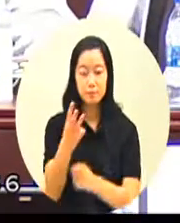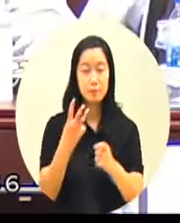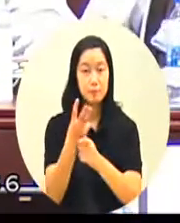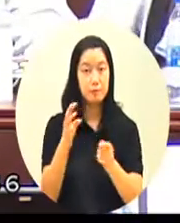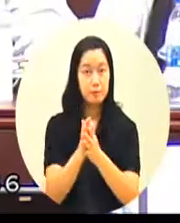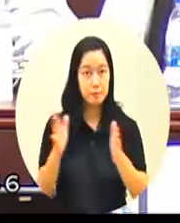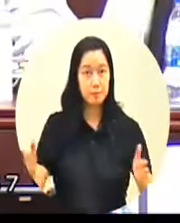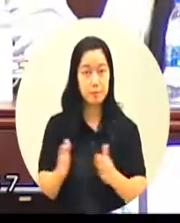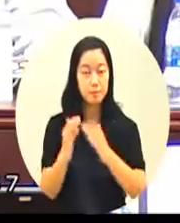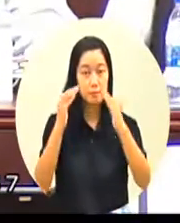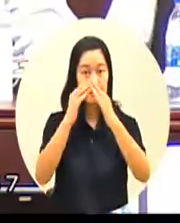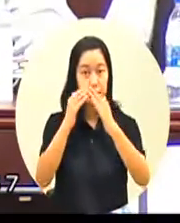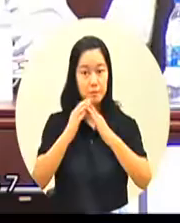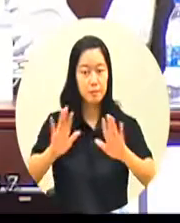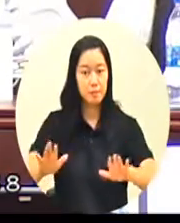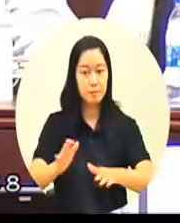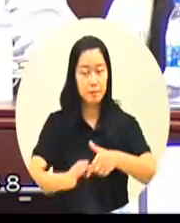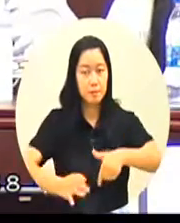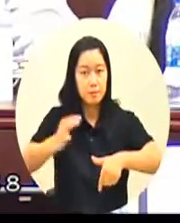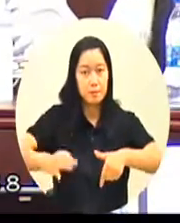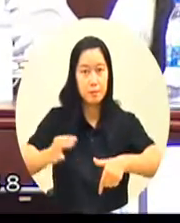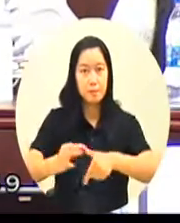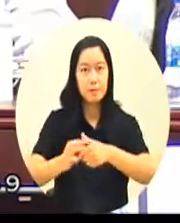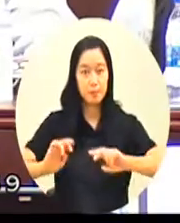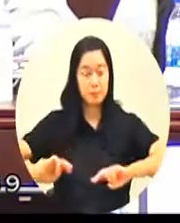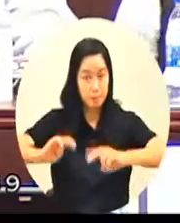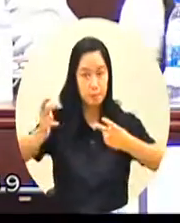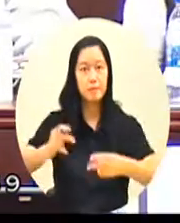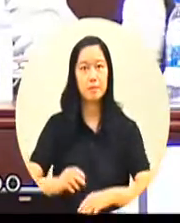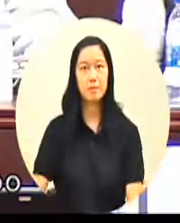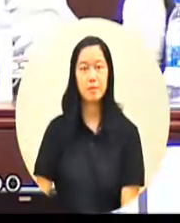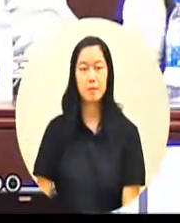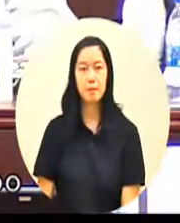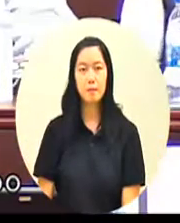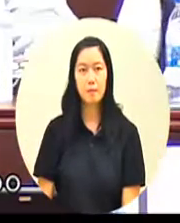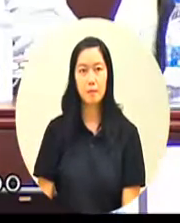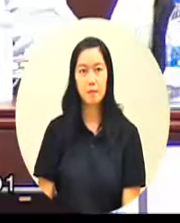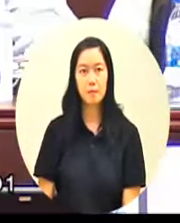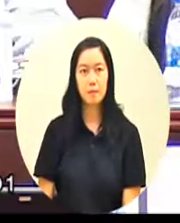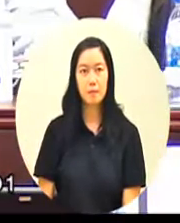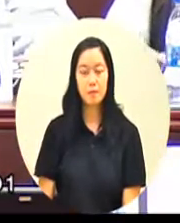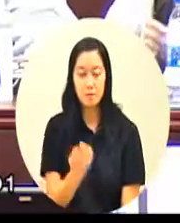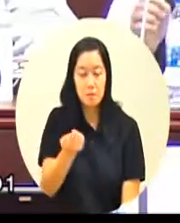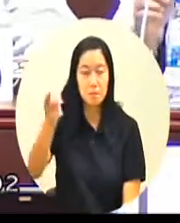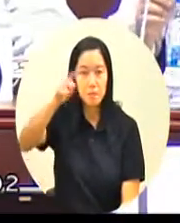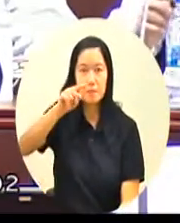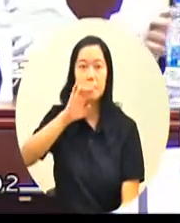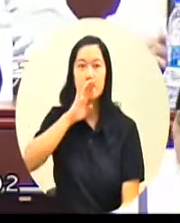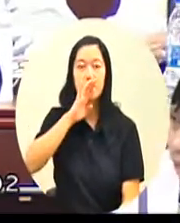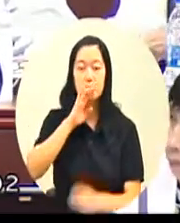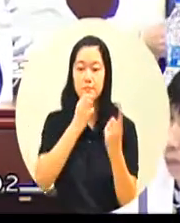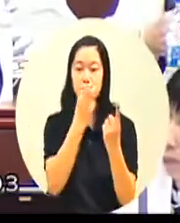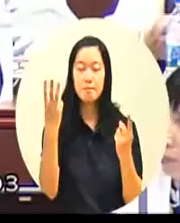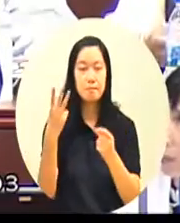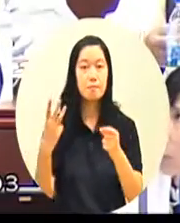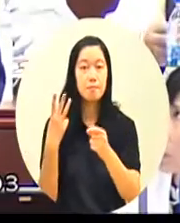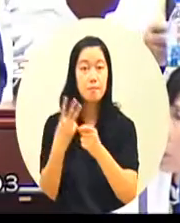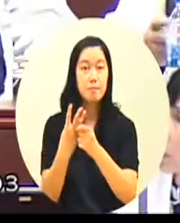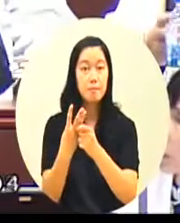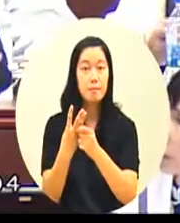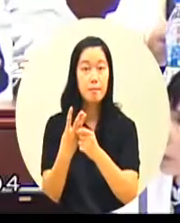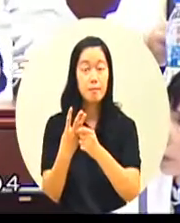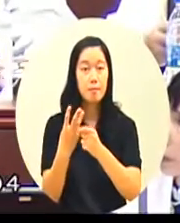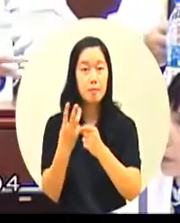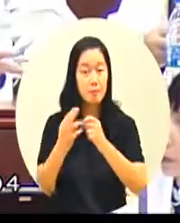的限制要调整啊， 对， 规定法律规定三年，上一次是103年， 对， 那时候因